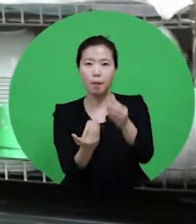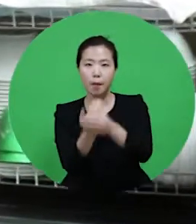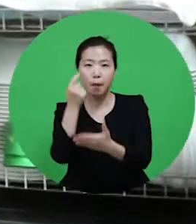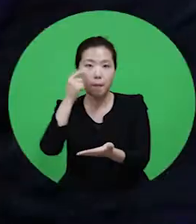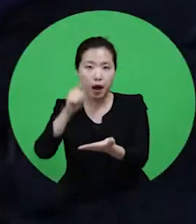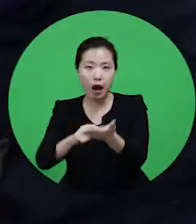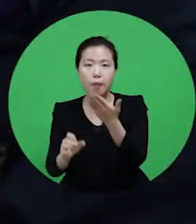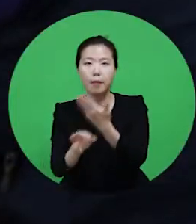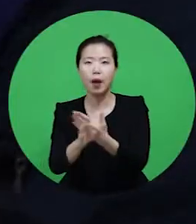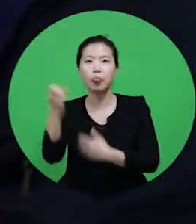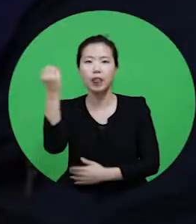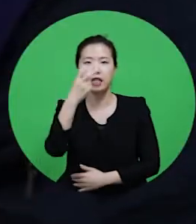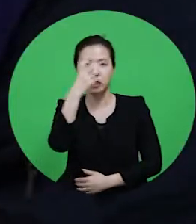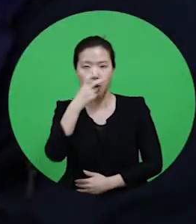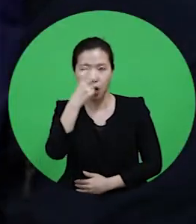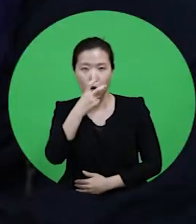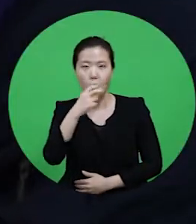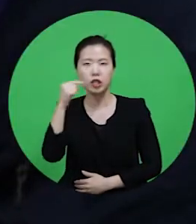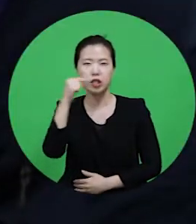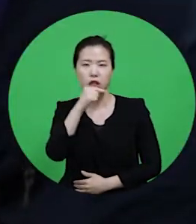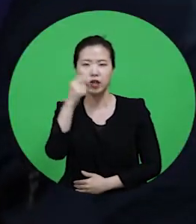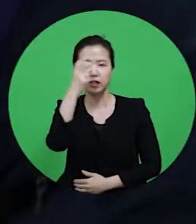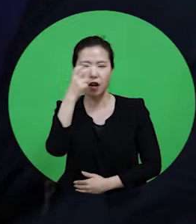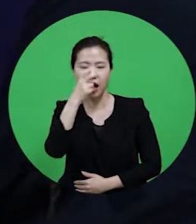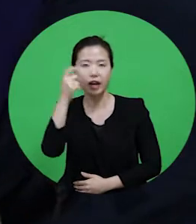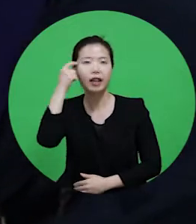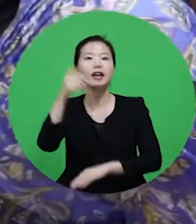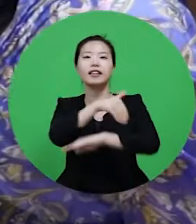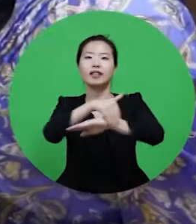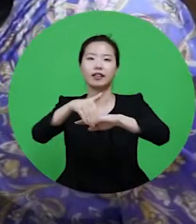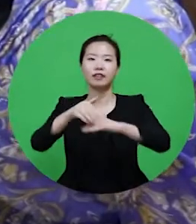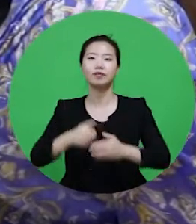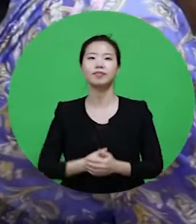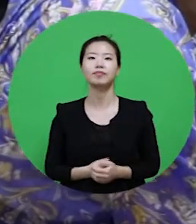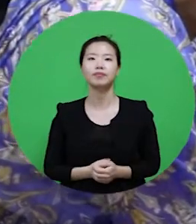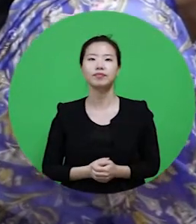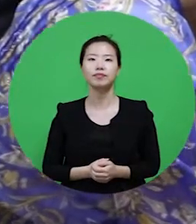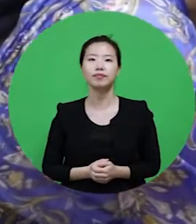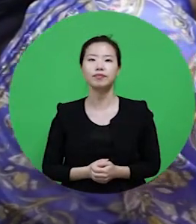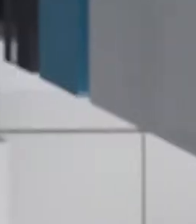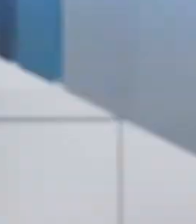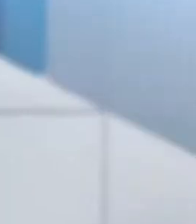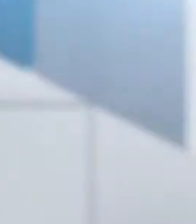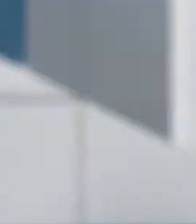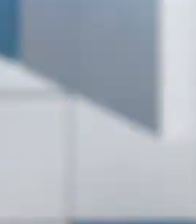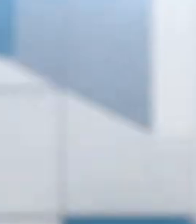경우에는 재소독을 실시하고 철저한 사후관리도 펼칠 계획입니다.